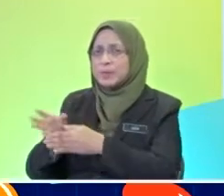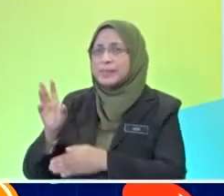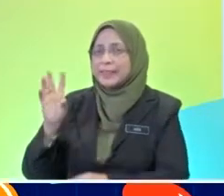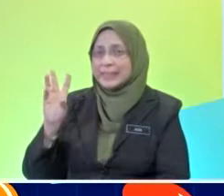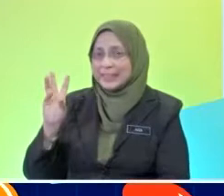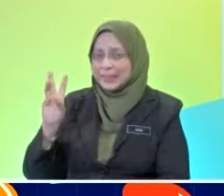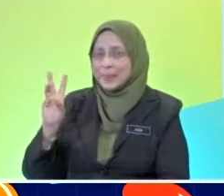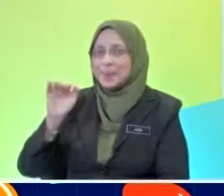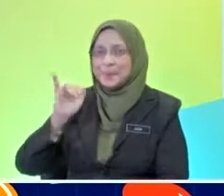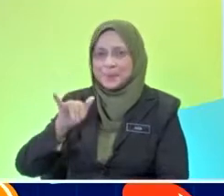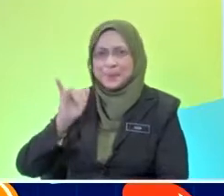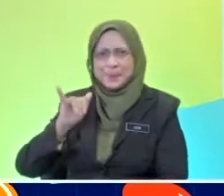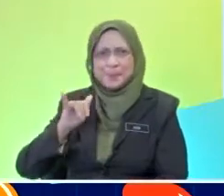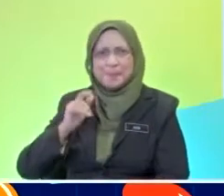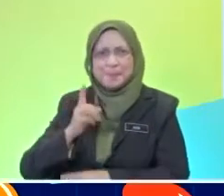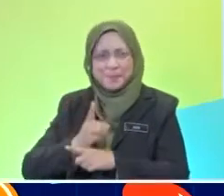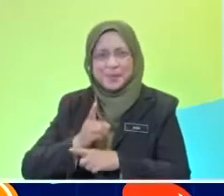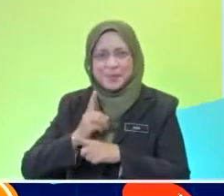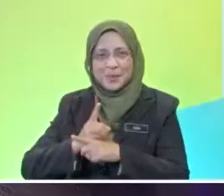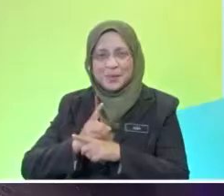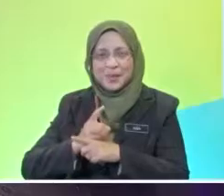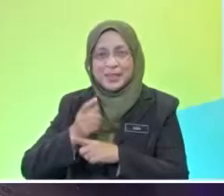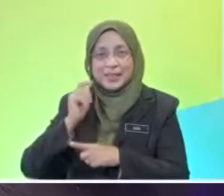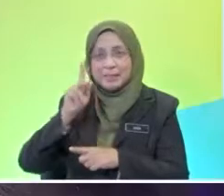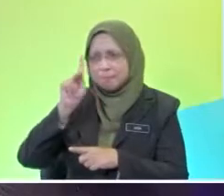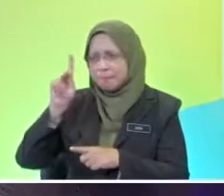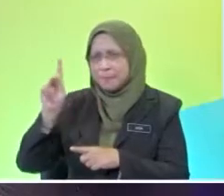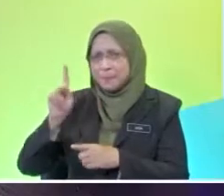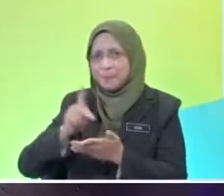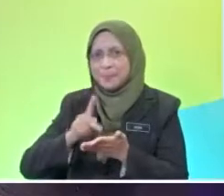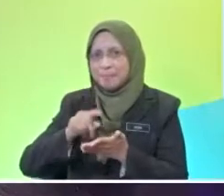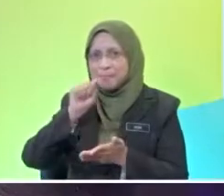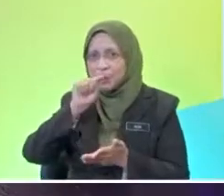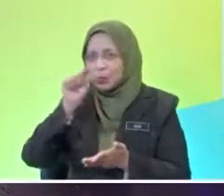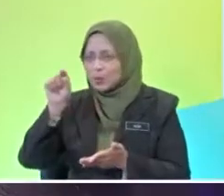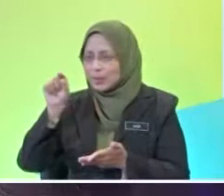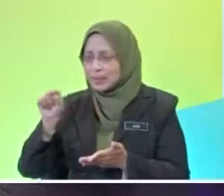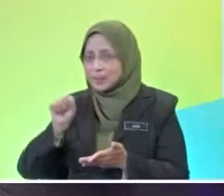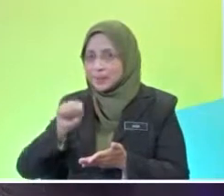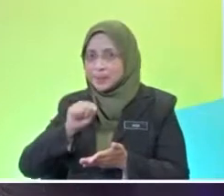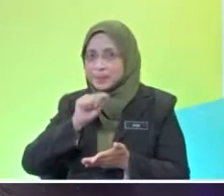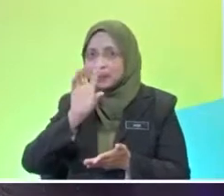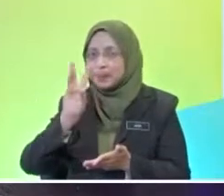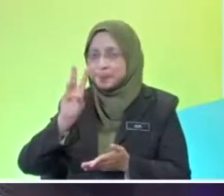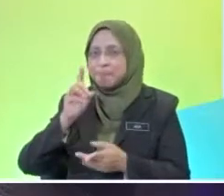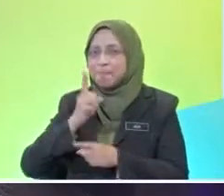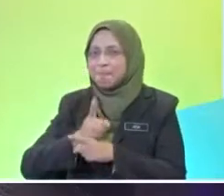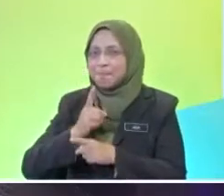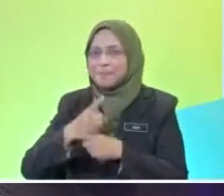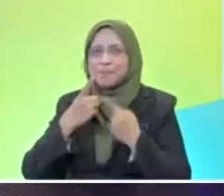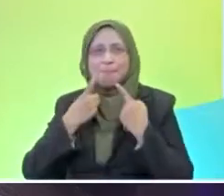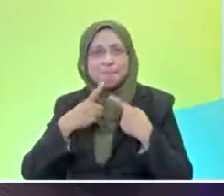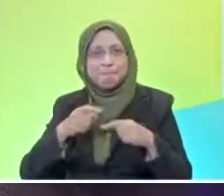Enam. Enam bucu. Betul ke yang ada enam bucu ni, Amsyar? Adalah, Ego. Ada enam. Ya, betul. Bagus,